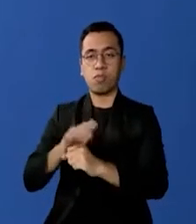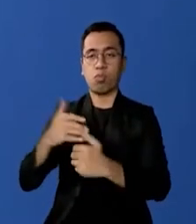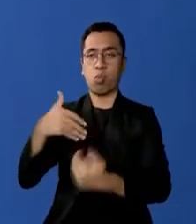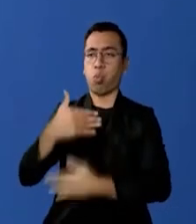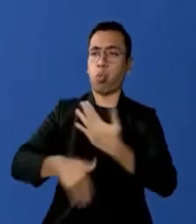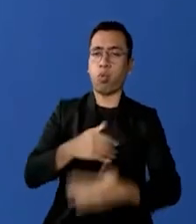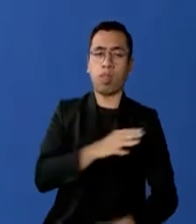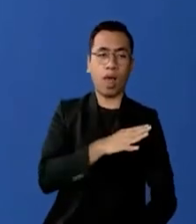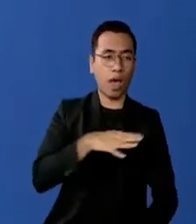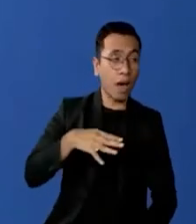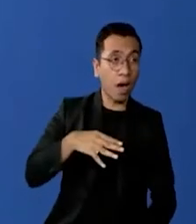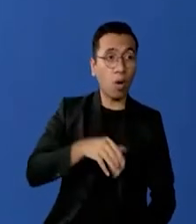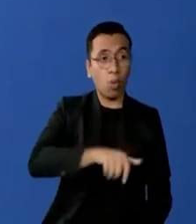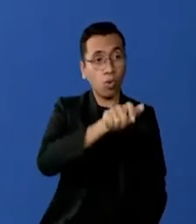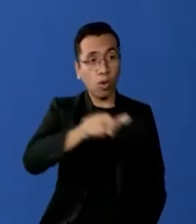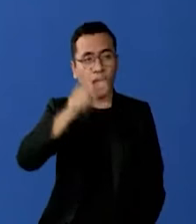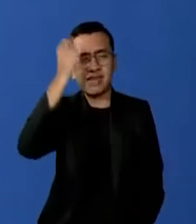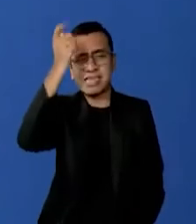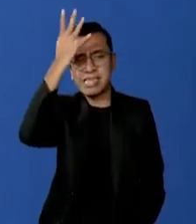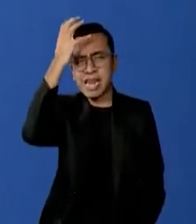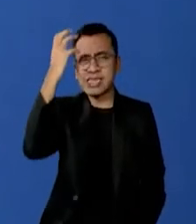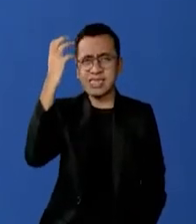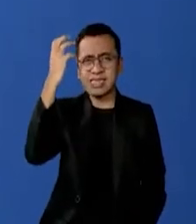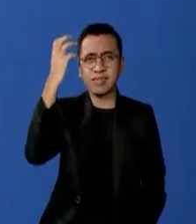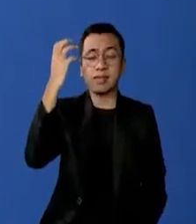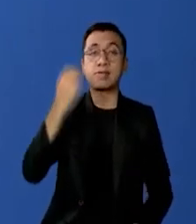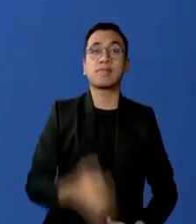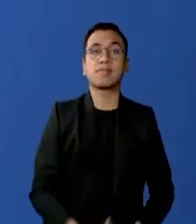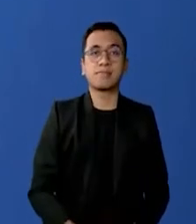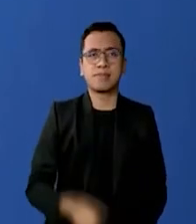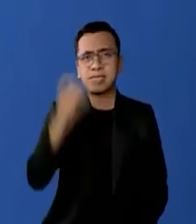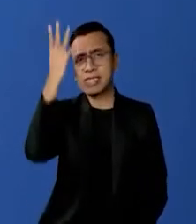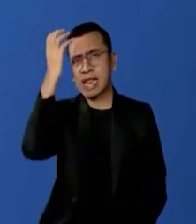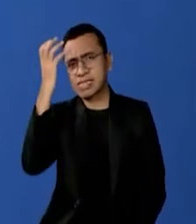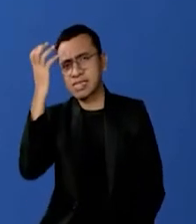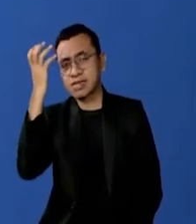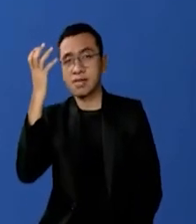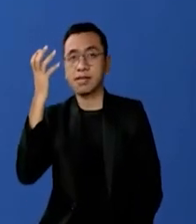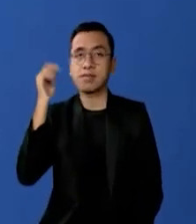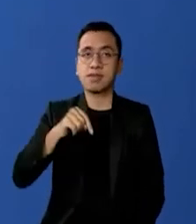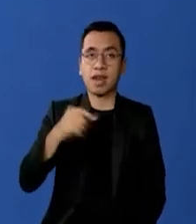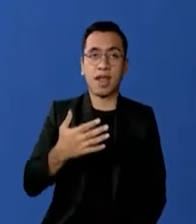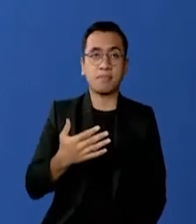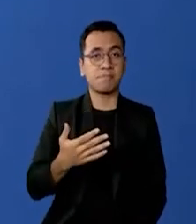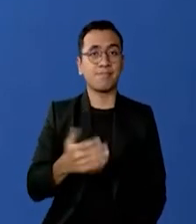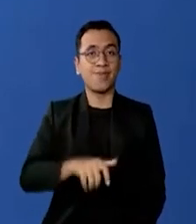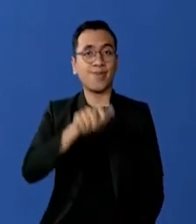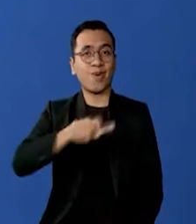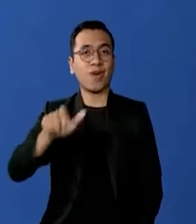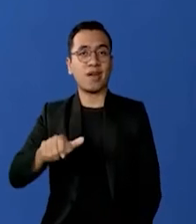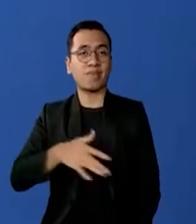dan prestasinya yang membuat kita melihat atau banyak orang yang seakan-akan sudah tidak lagi